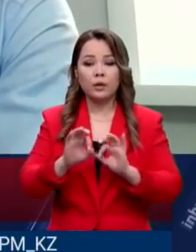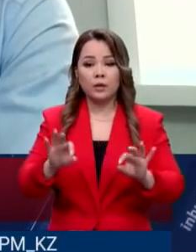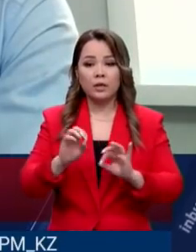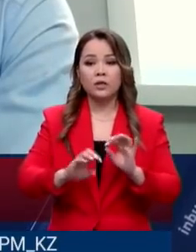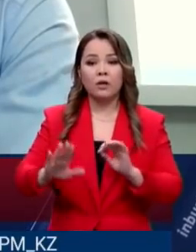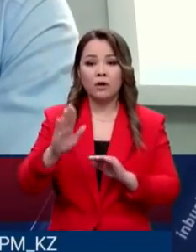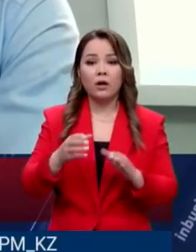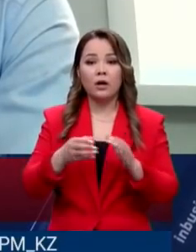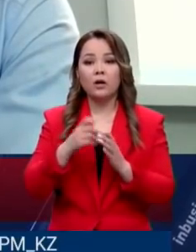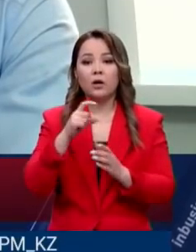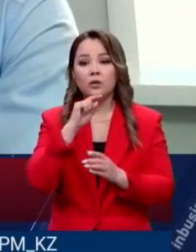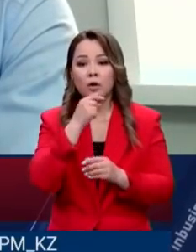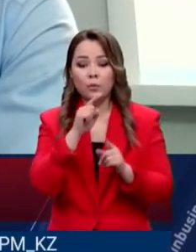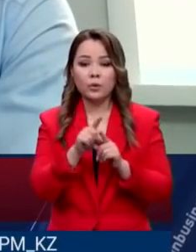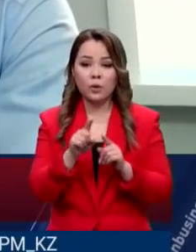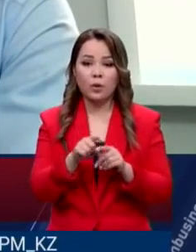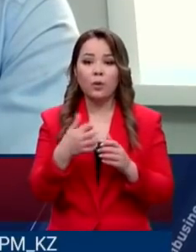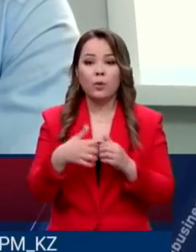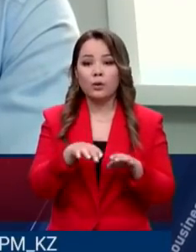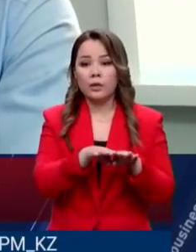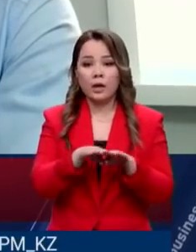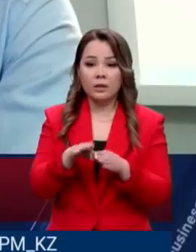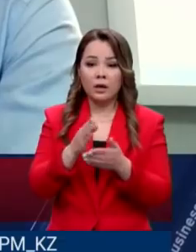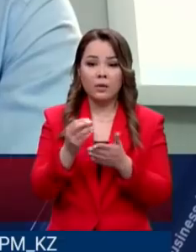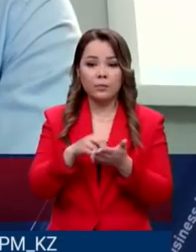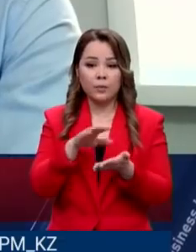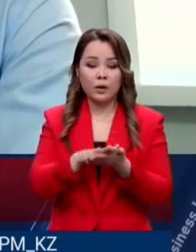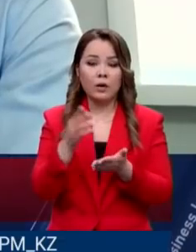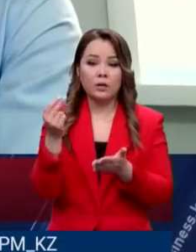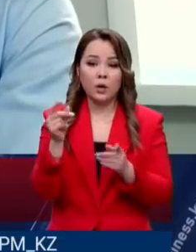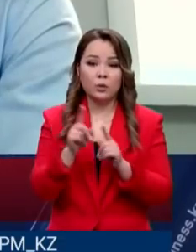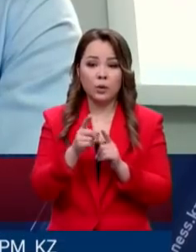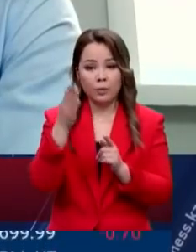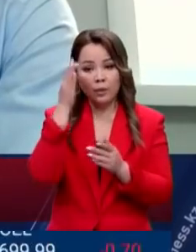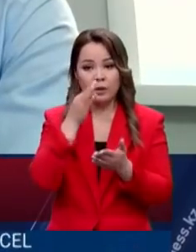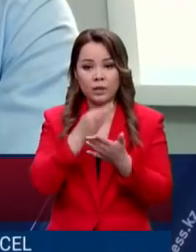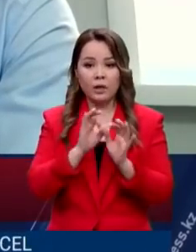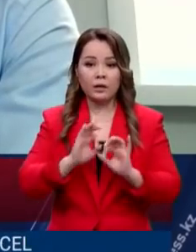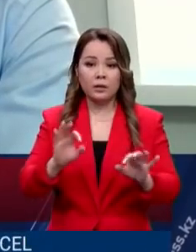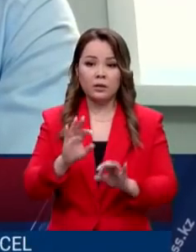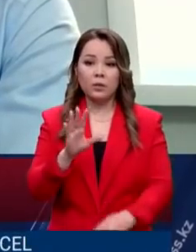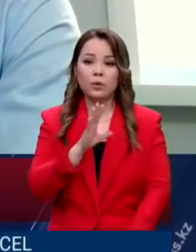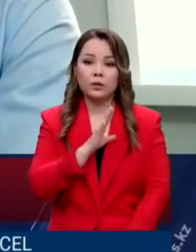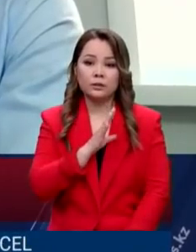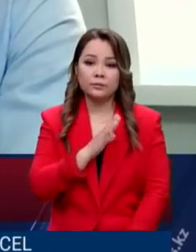Еуразиялық экономикалық одақ аясында ортақ валюта енгізу керек дегенде де пікірлер айтылған еді.